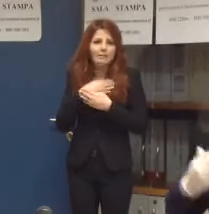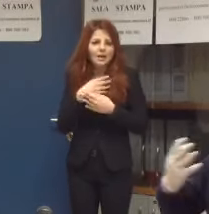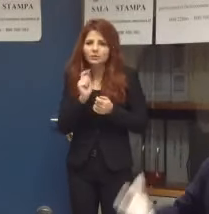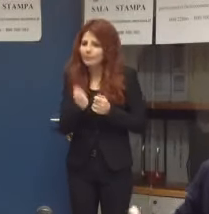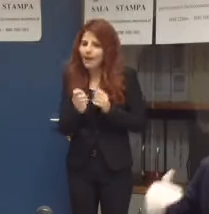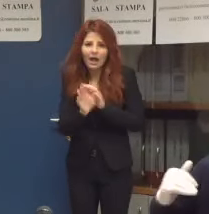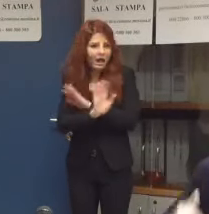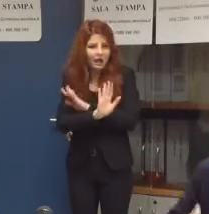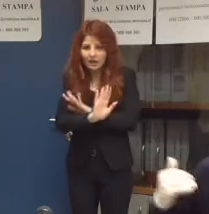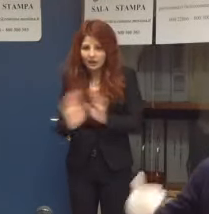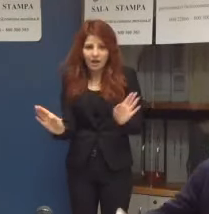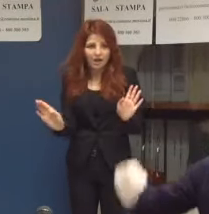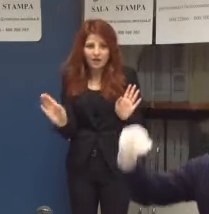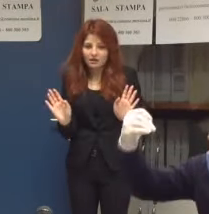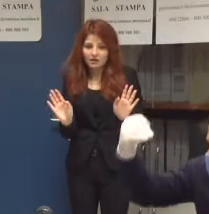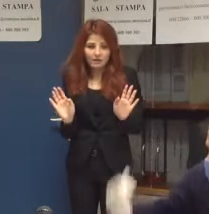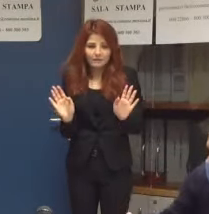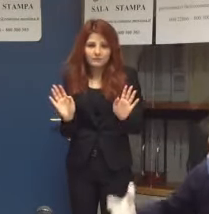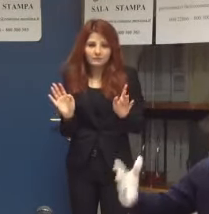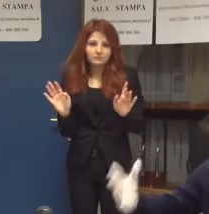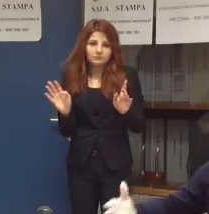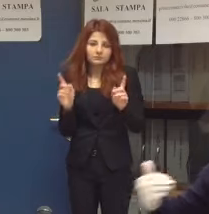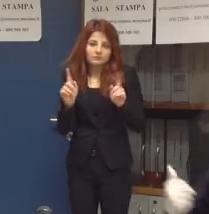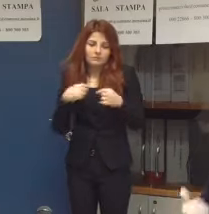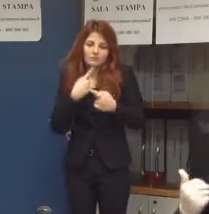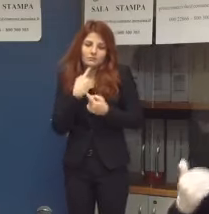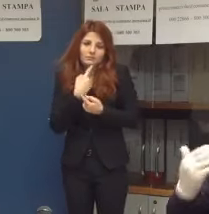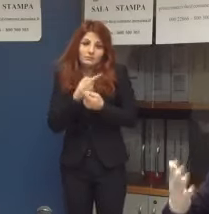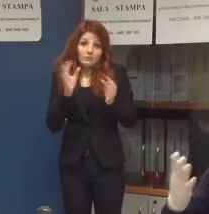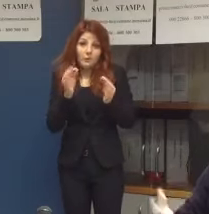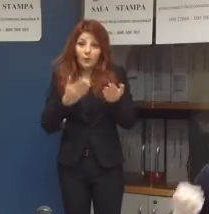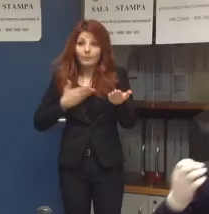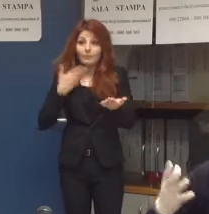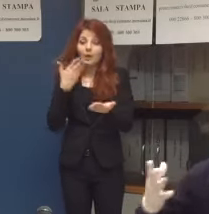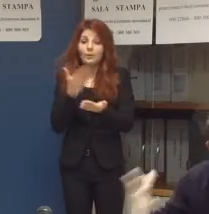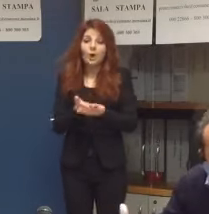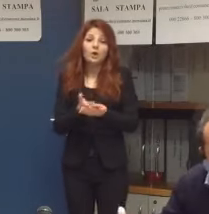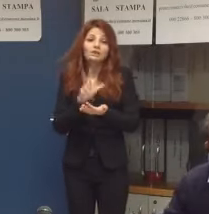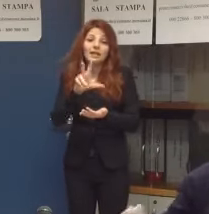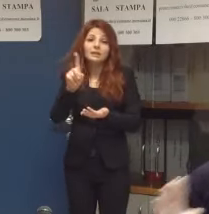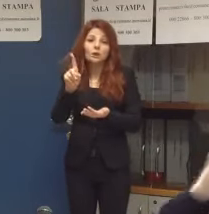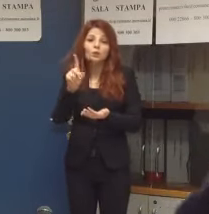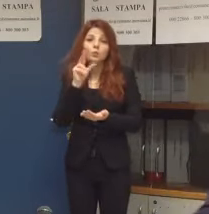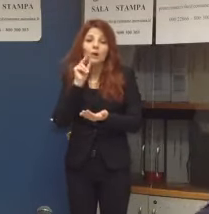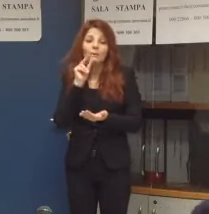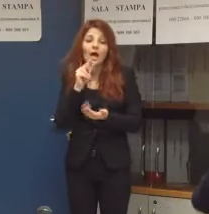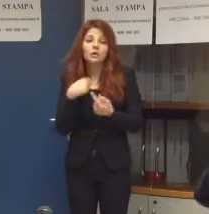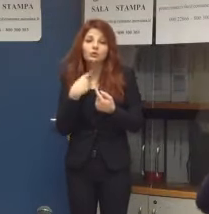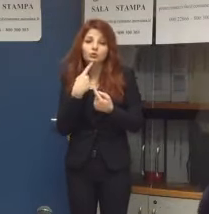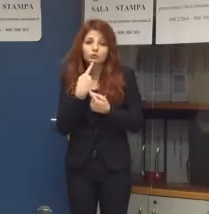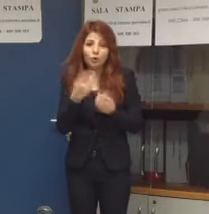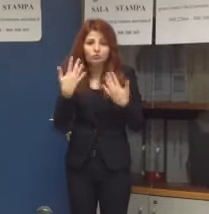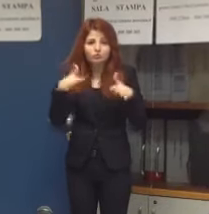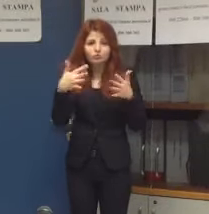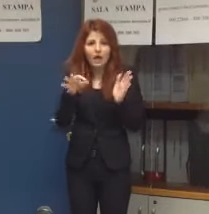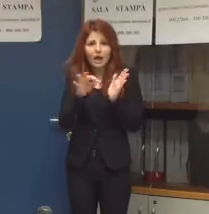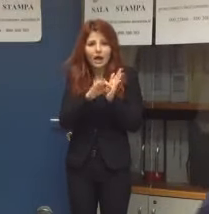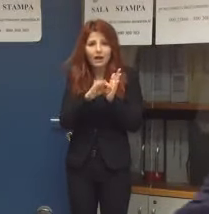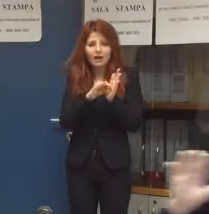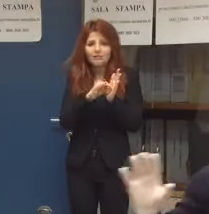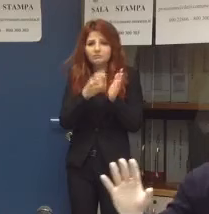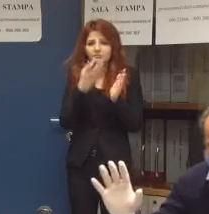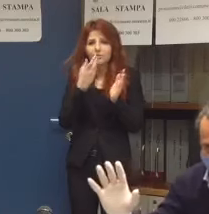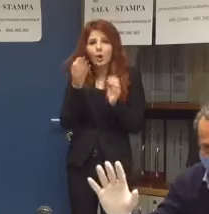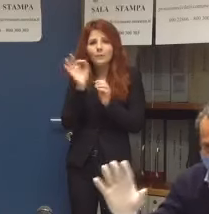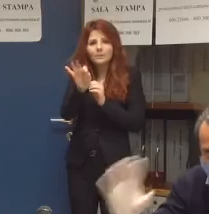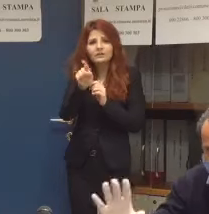la proposta su cui in ogni caso abbiamo lavorato anche in giunta, quella citata il 31 di marzo, è per darvi l'esenzione